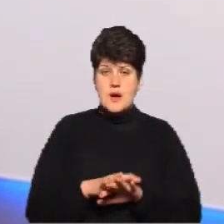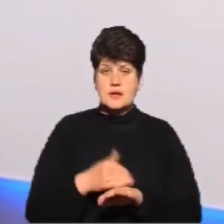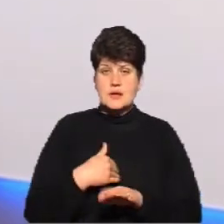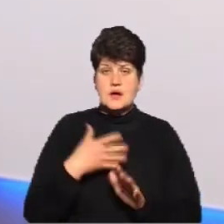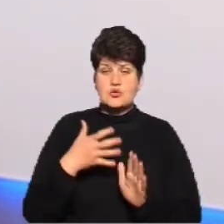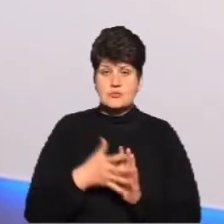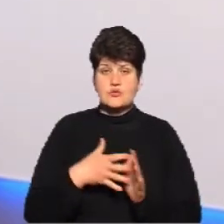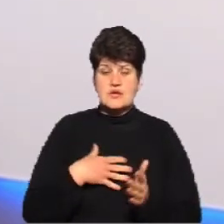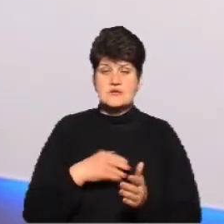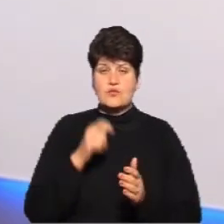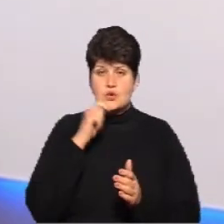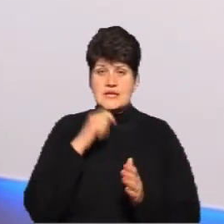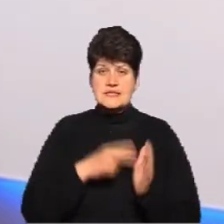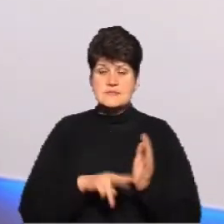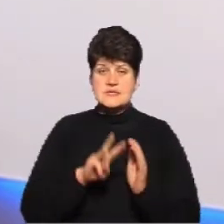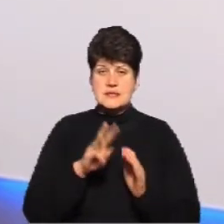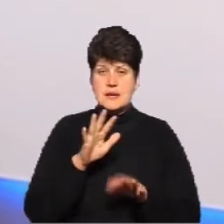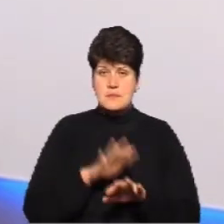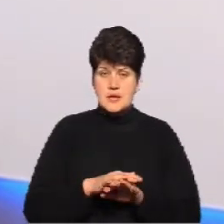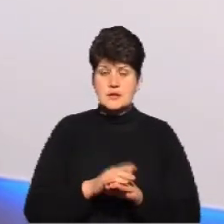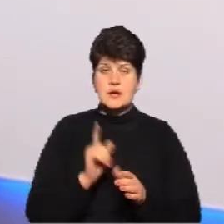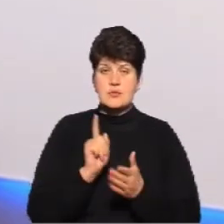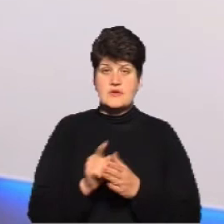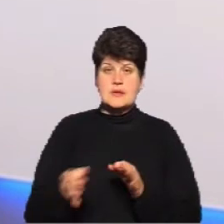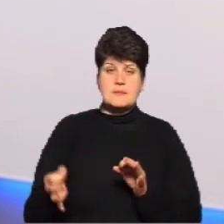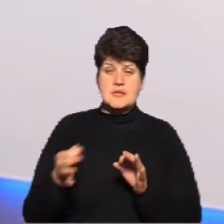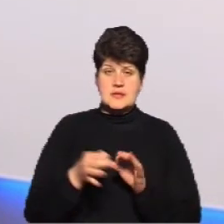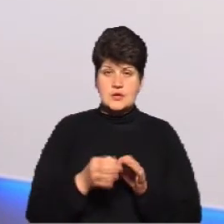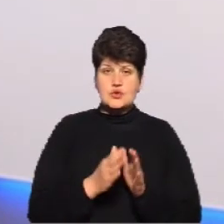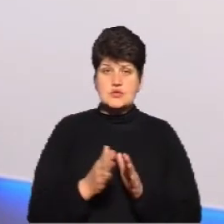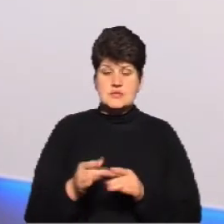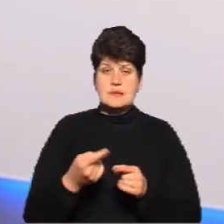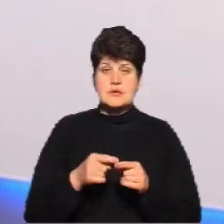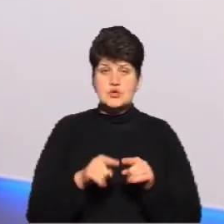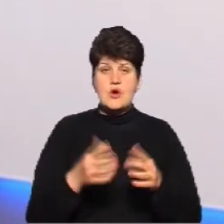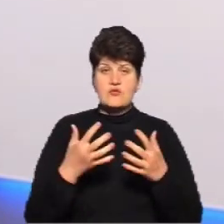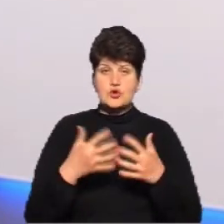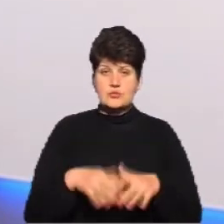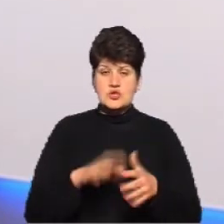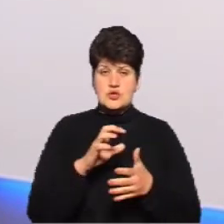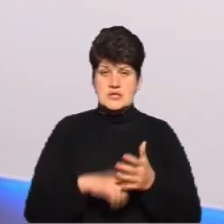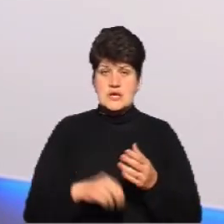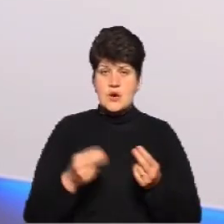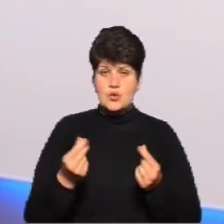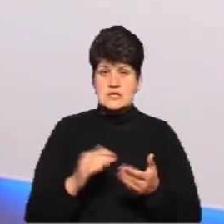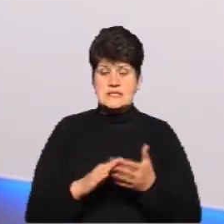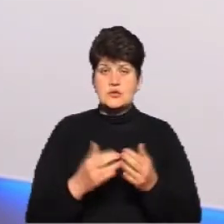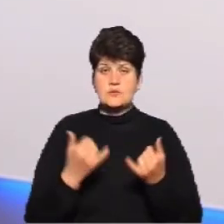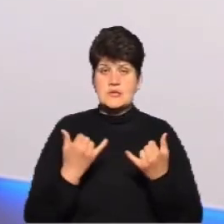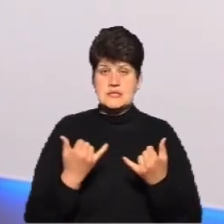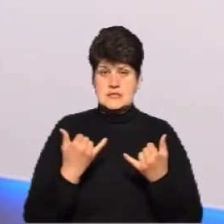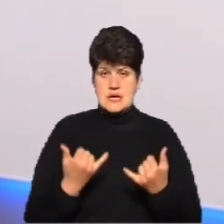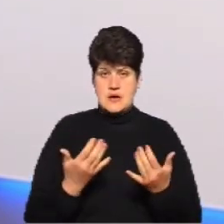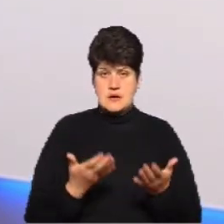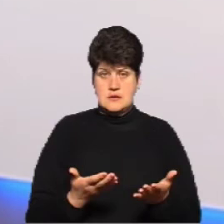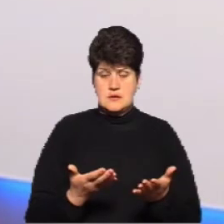не помиляюся, мають під'єднатися відповідно до системи цього автоматичного зняття коштів. Станом на зараз, за даними Open